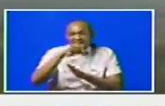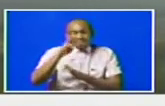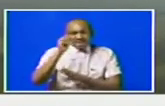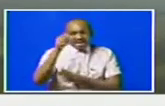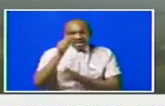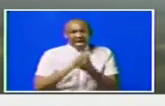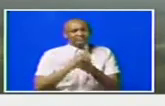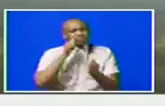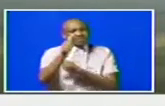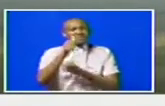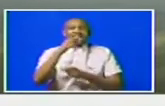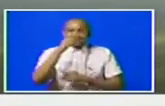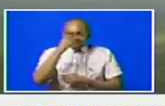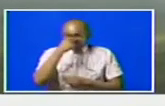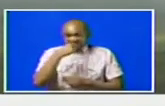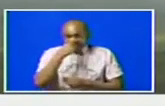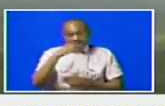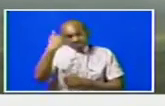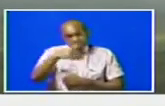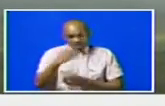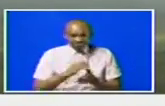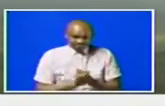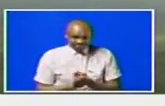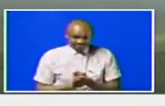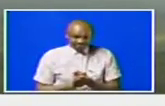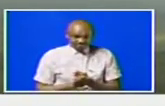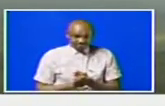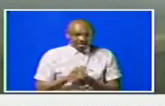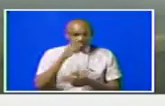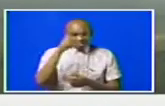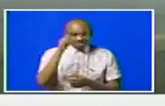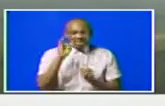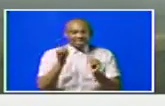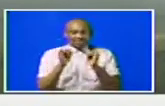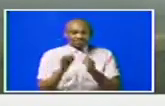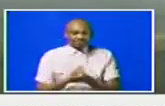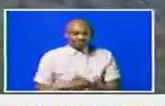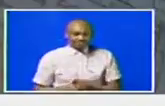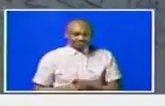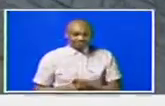hadi hata mpakani Tanzania. Mark Namaswa, KTN News.